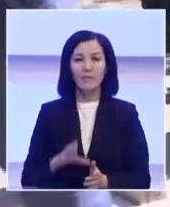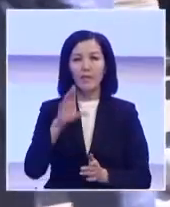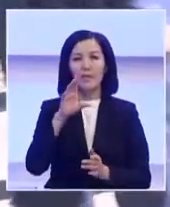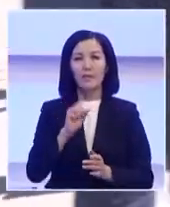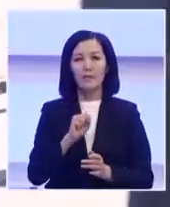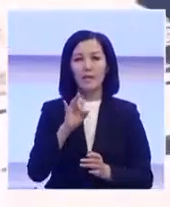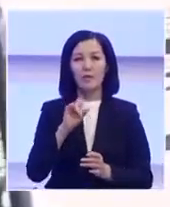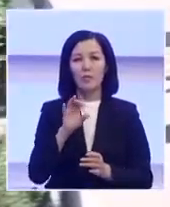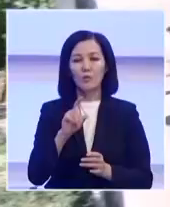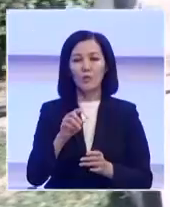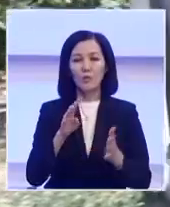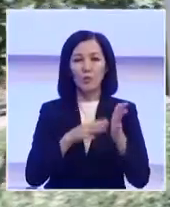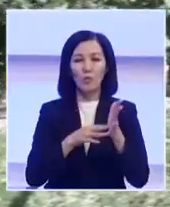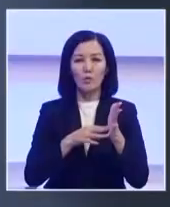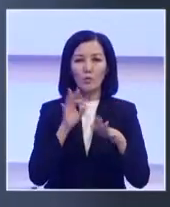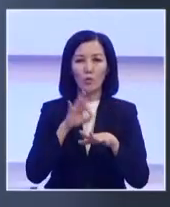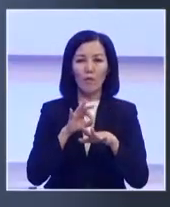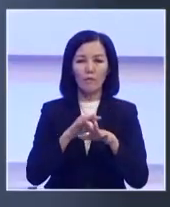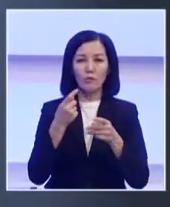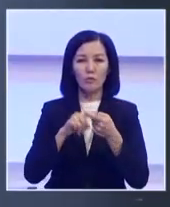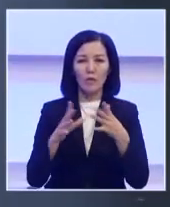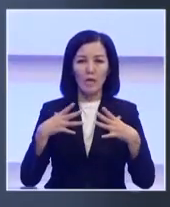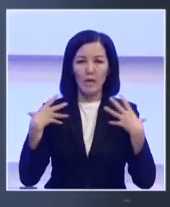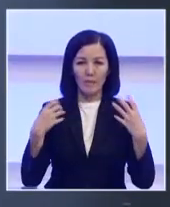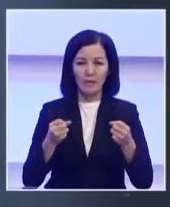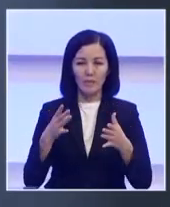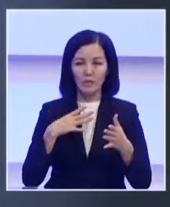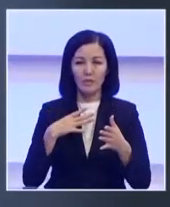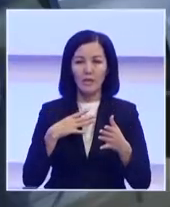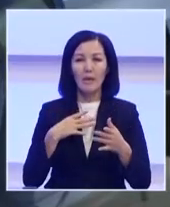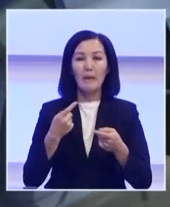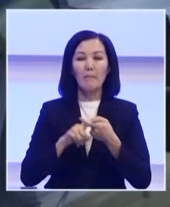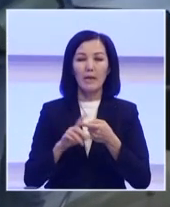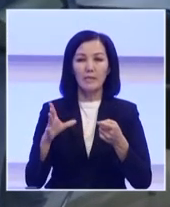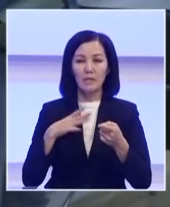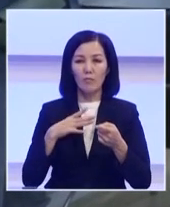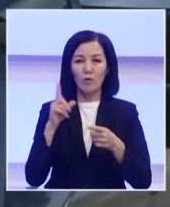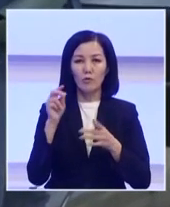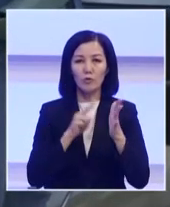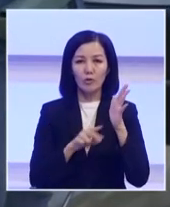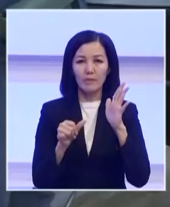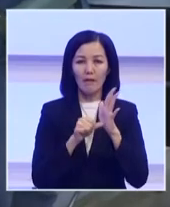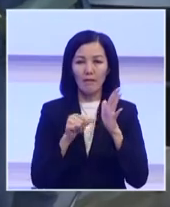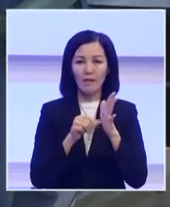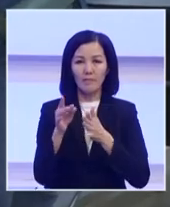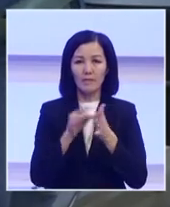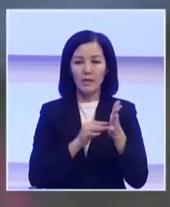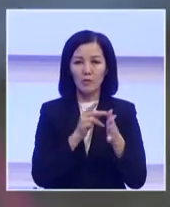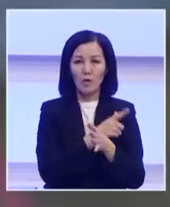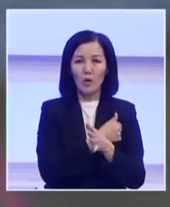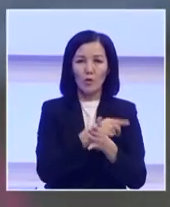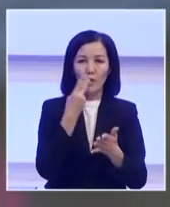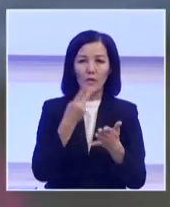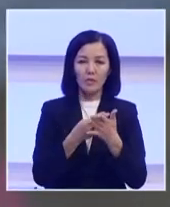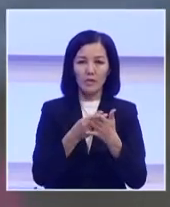кентінде 9 адам COVID-19 вирусын жұқтырып, аман-есен айығып шыққан. Олармен байланыста болған 176 адам дер кезінде ауруханаға